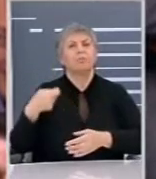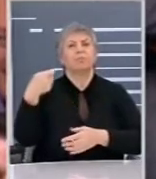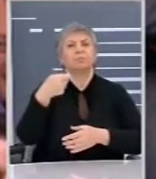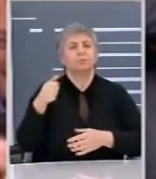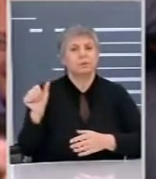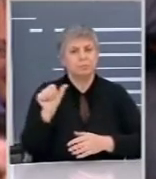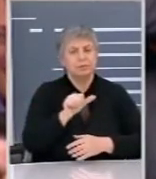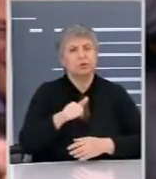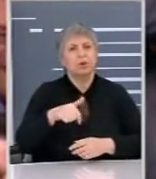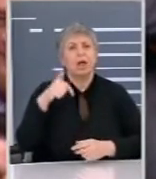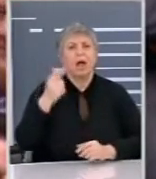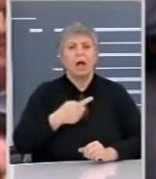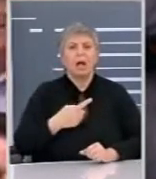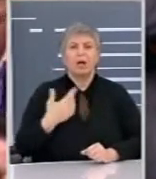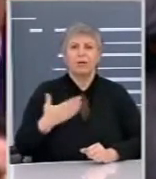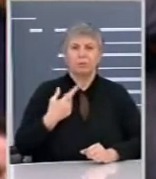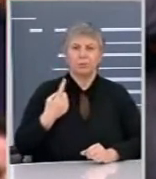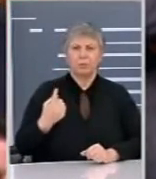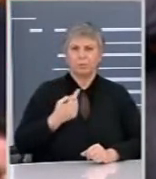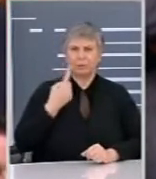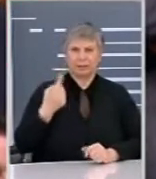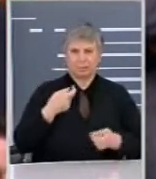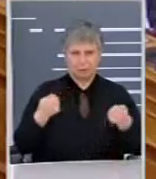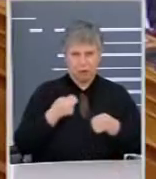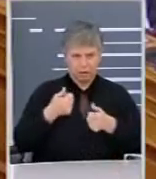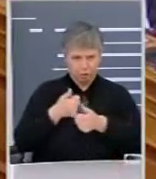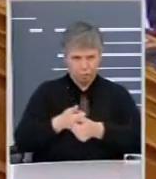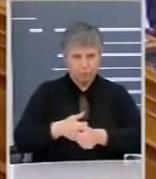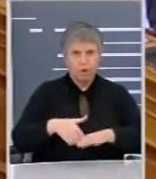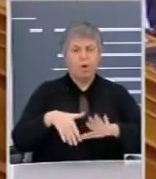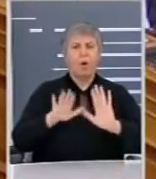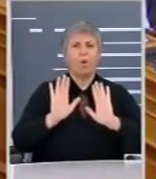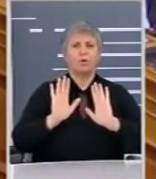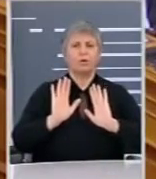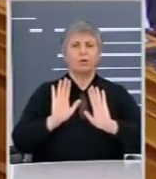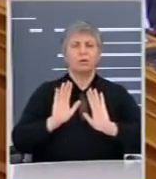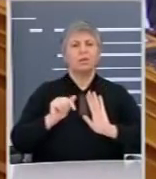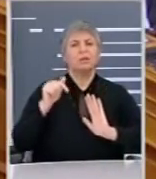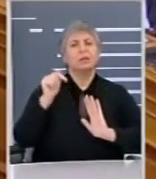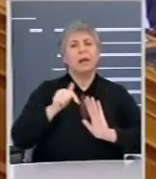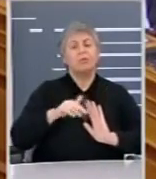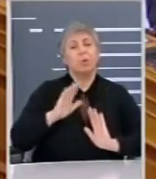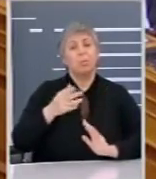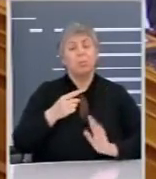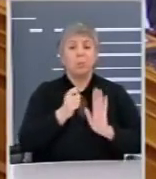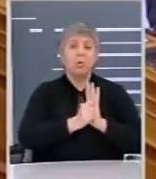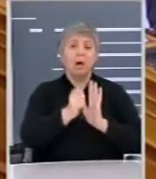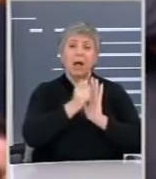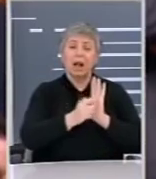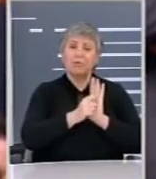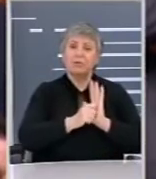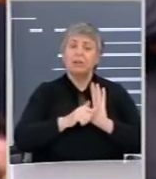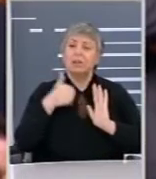απήχαν τουλάχιστον τη συνήθους τραπεζικής πρακτικής. Ενώ κρίνει μη ορθή από τραπεζική άποψη τόσο